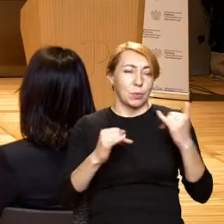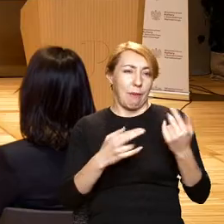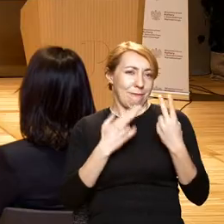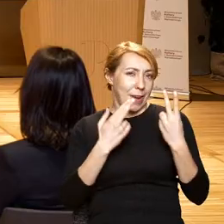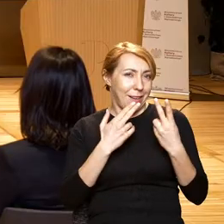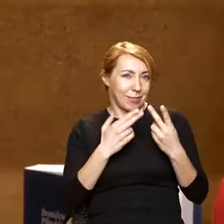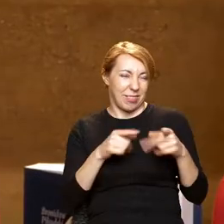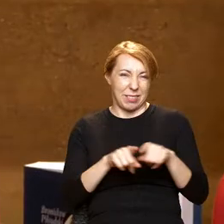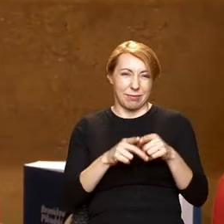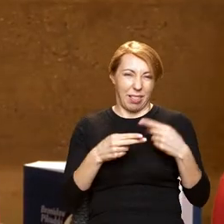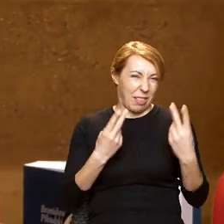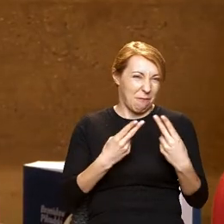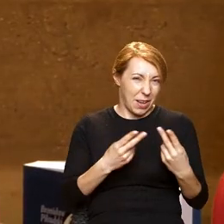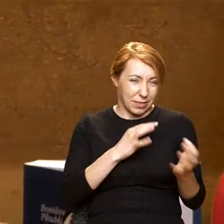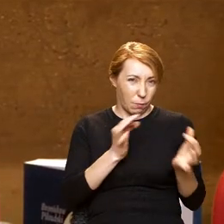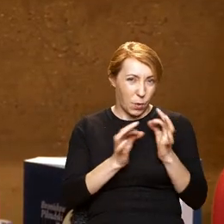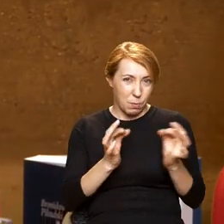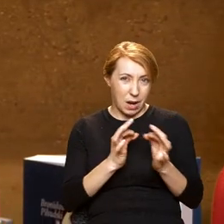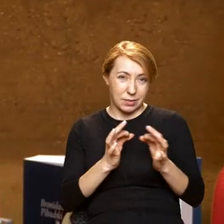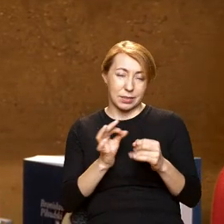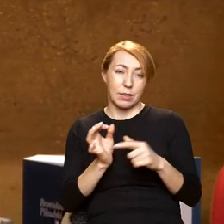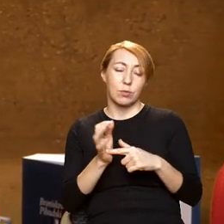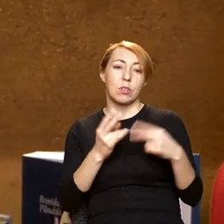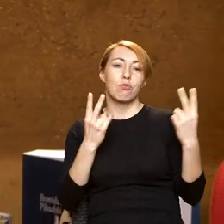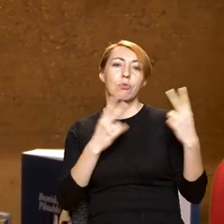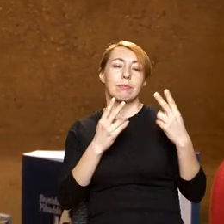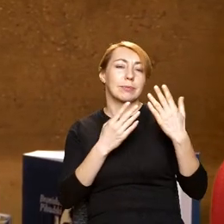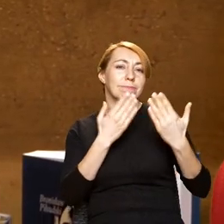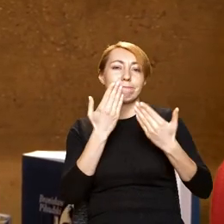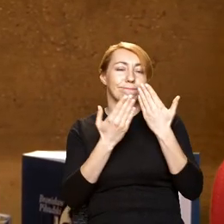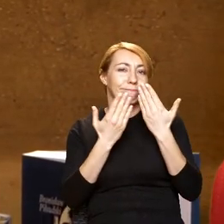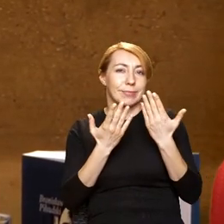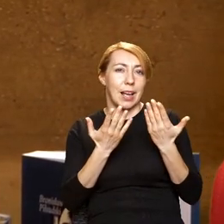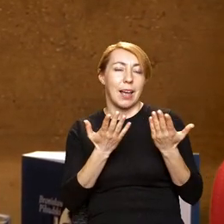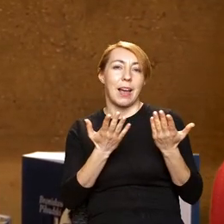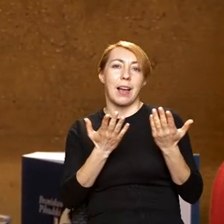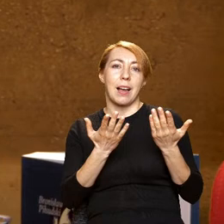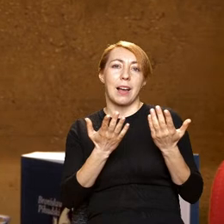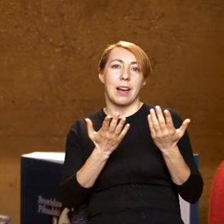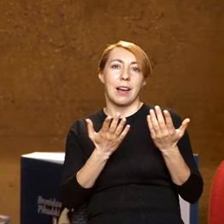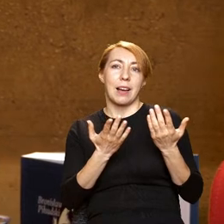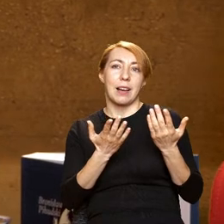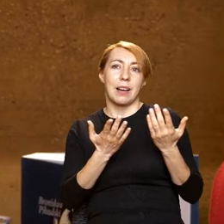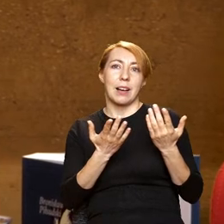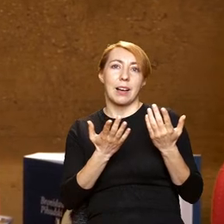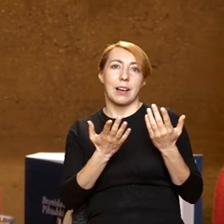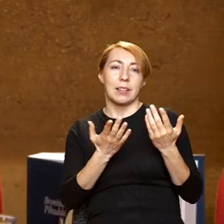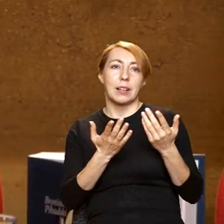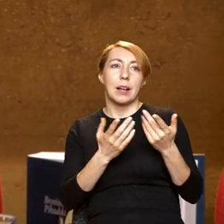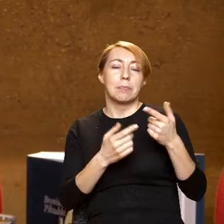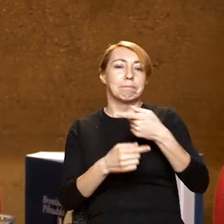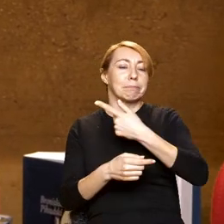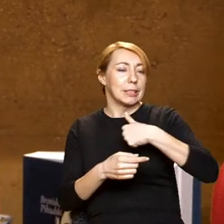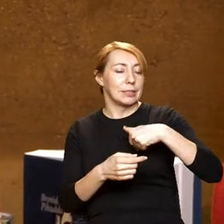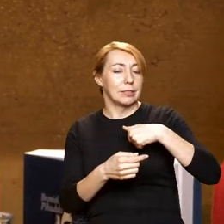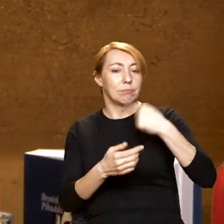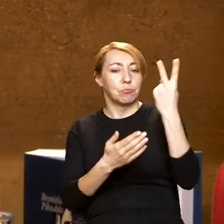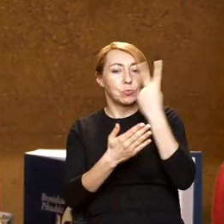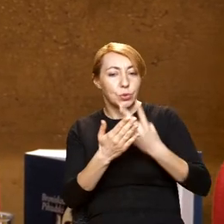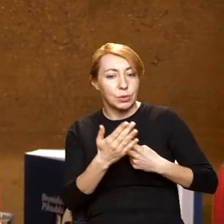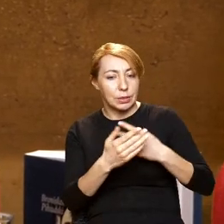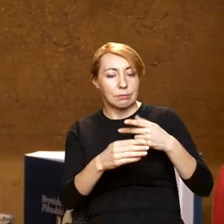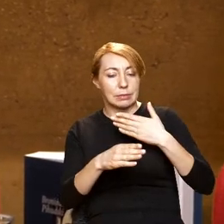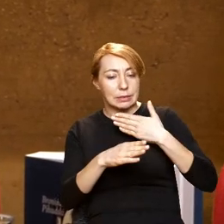zawsze informacji. I dziennik się charakteryzuje tym, że my czytamy go w sposób ciągły,